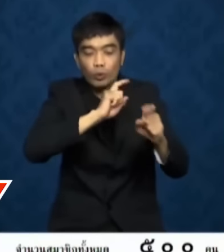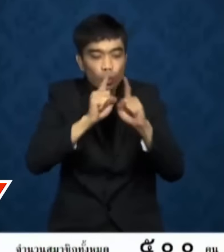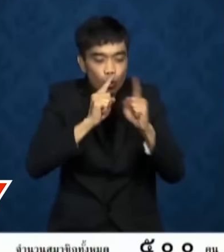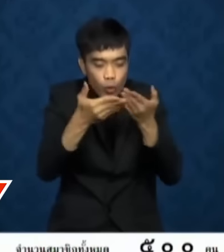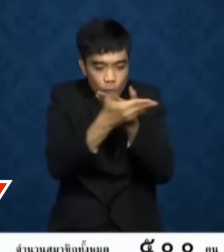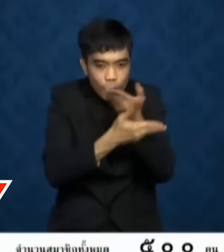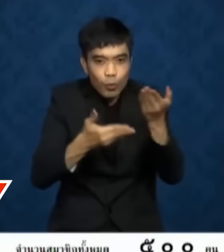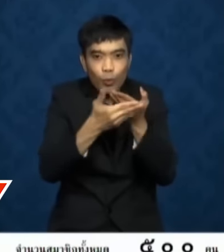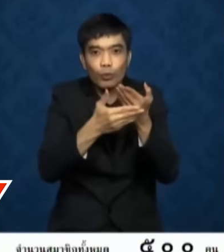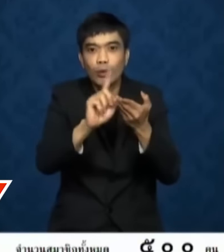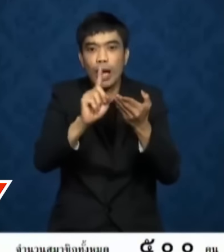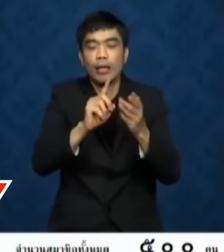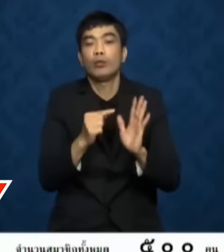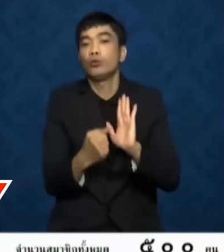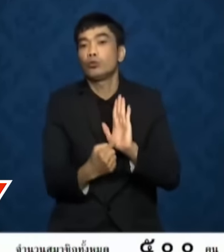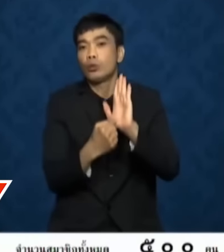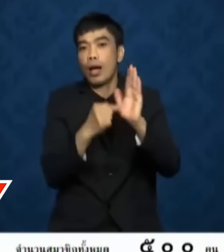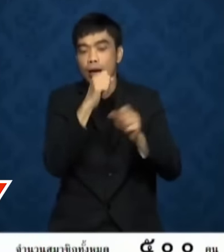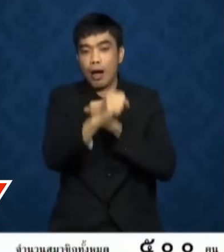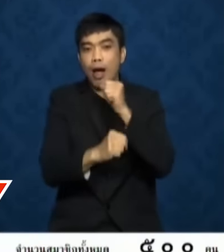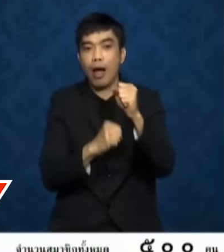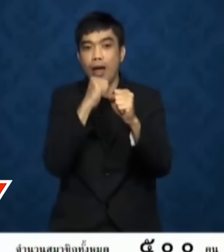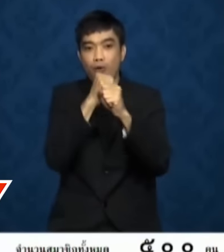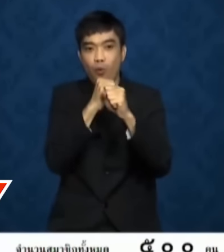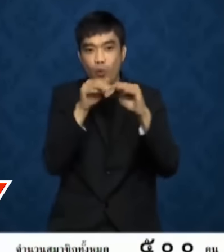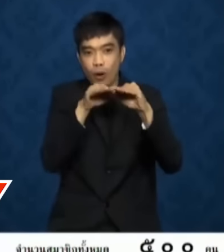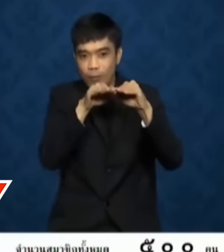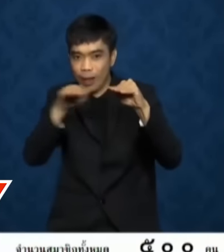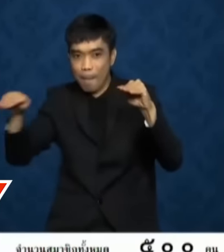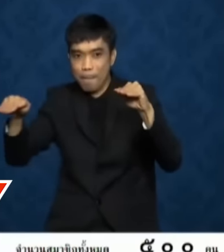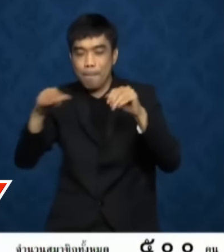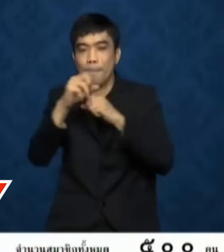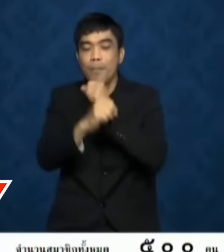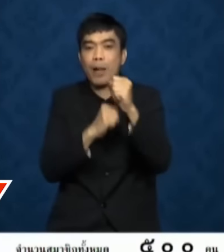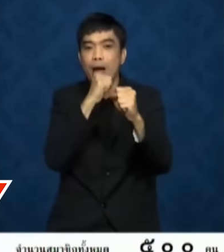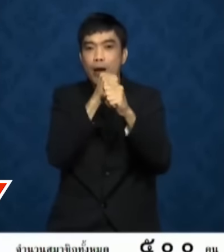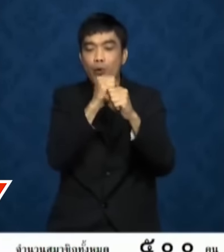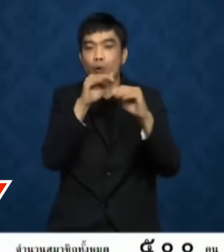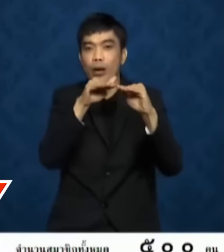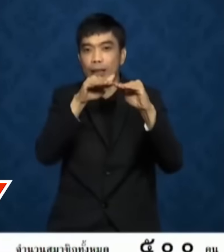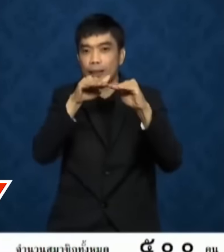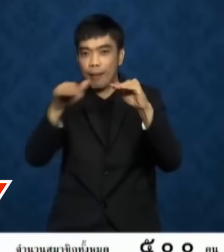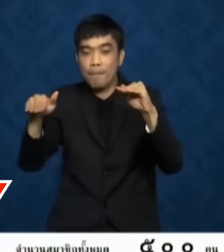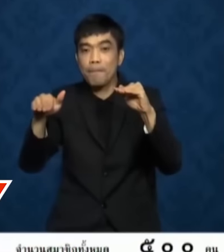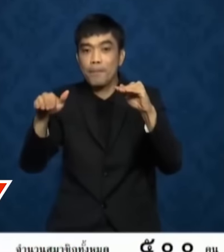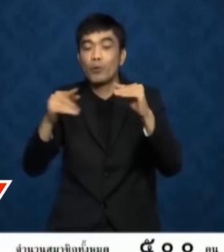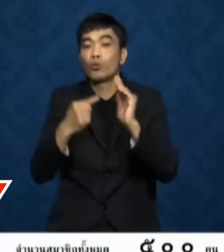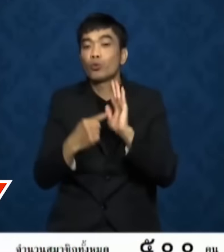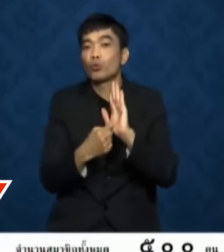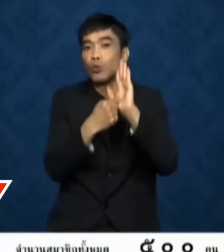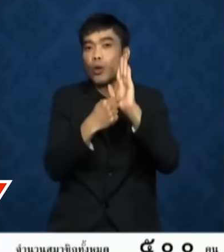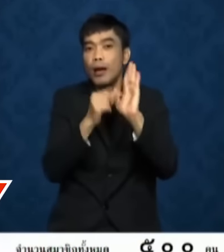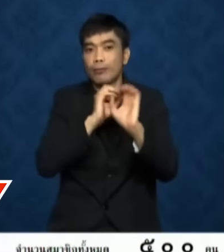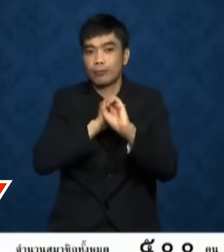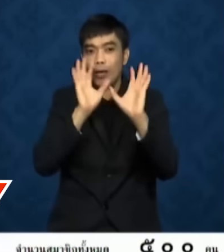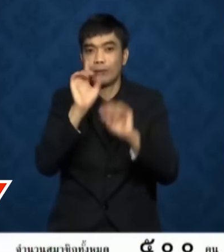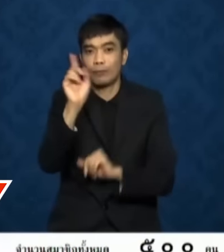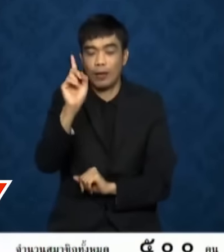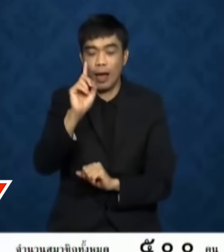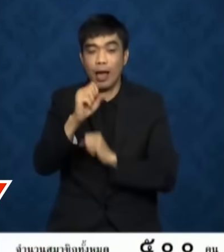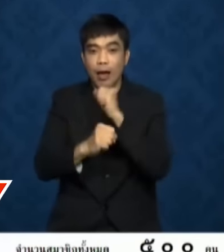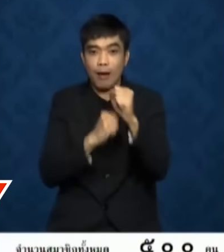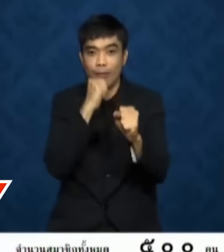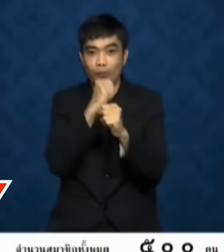ปรับเกณฑ์เรื่องอายุขั้นต่ำในการเข้ามีส่วนร่วมทางการเมืองในด้านต่างๆตัวอย่างที่น่าจะชัดเจนที่สุดท่านประธานก็คืออายุ